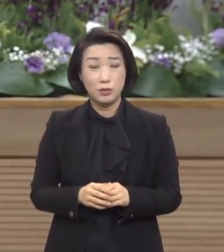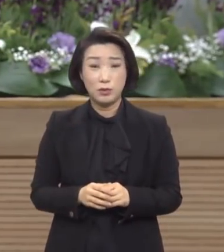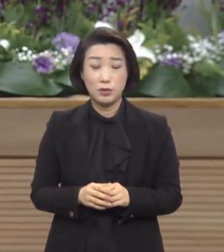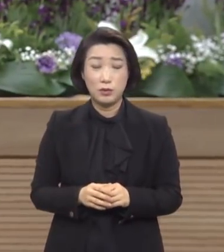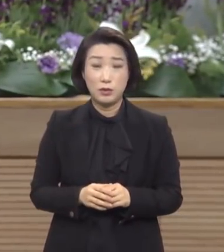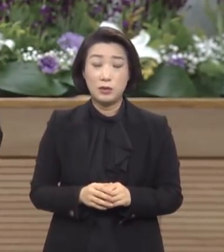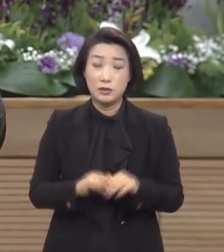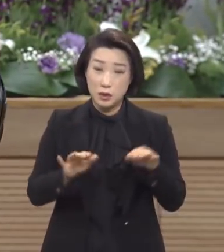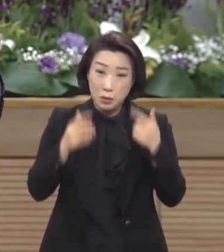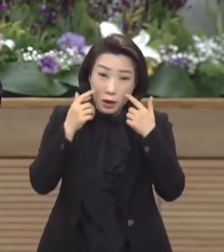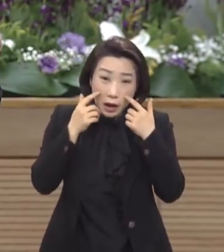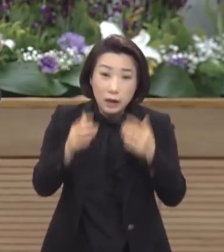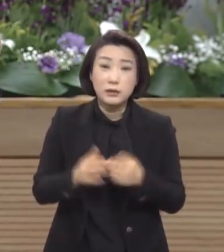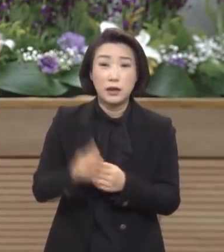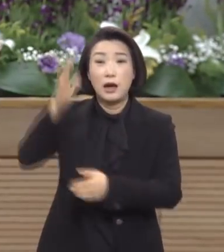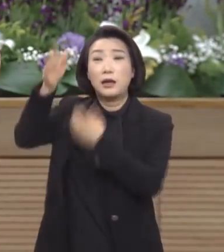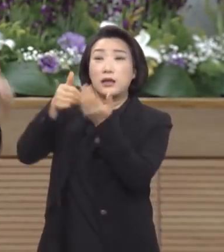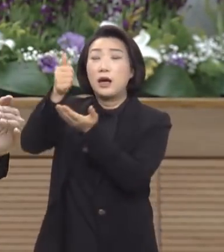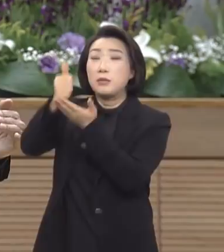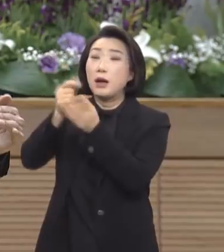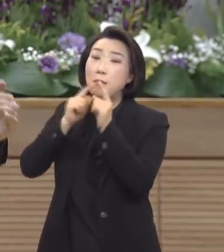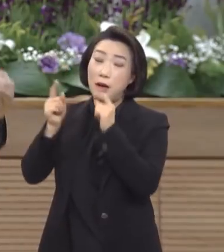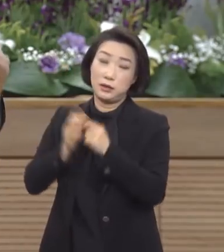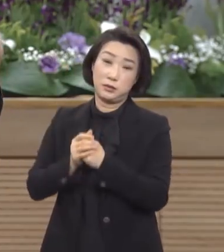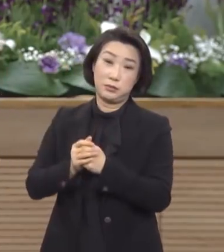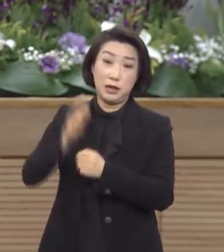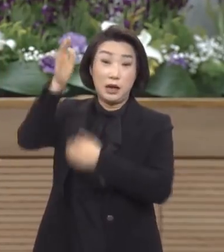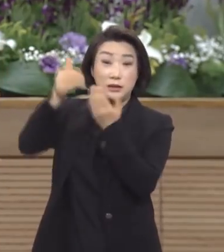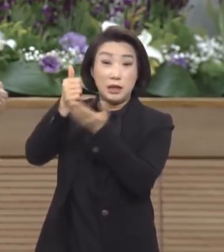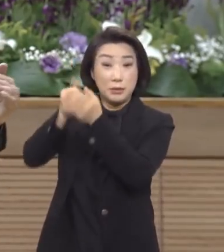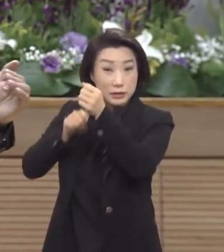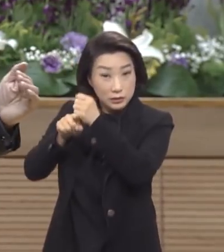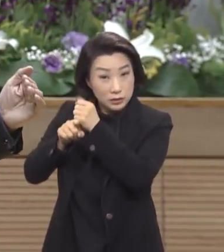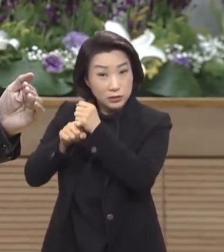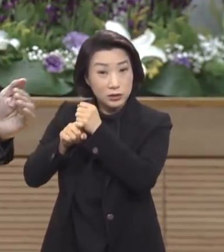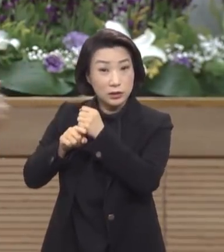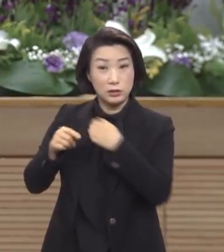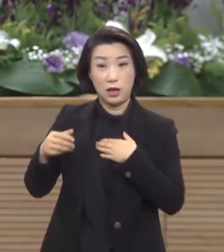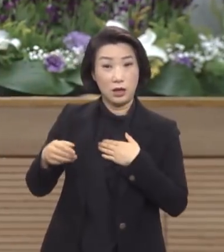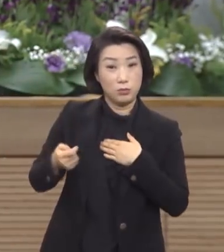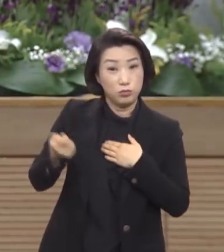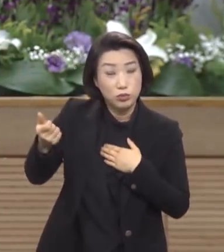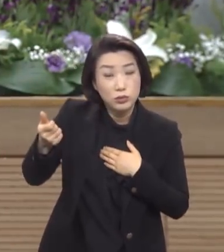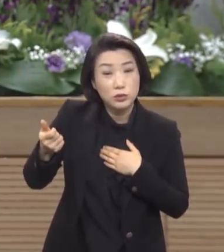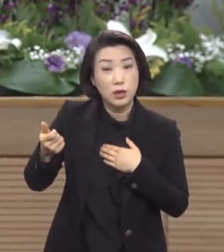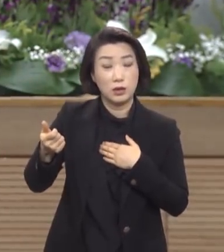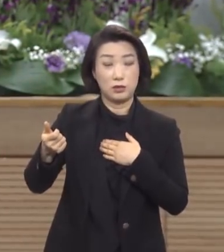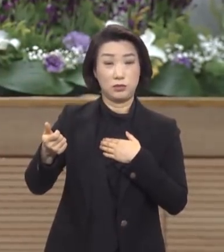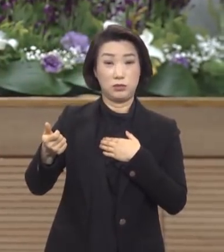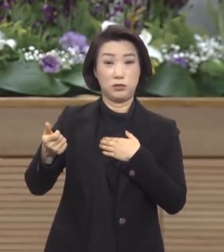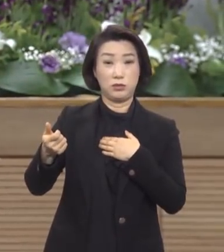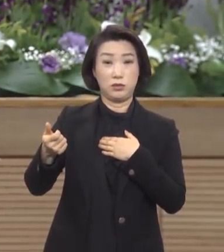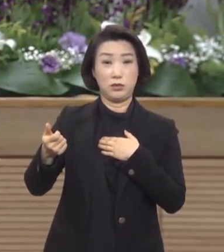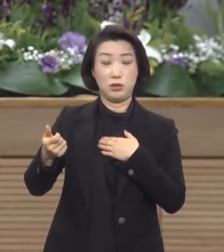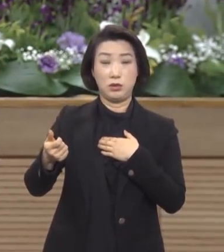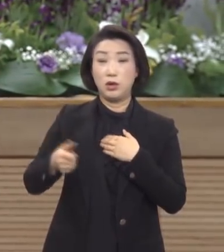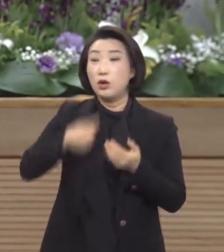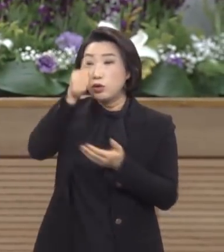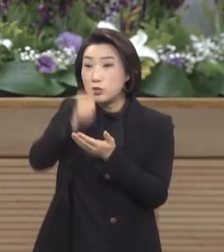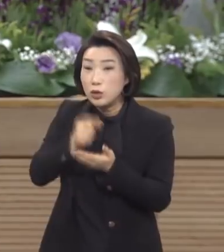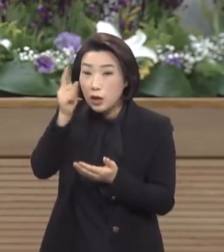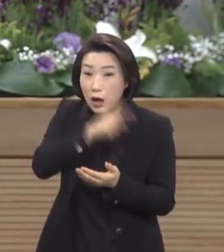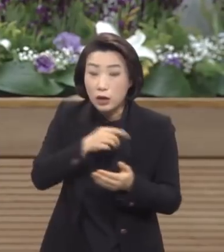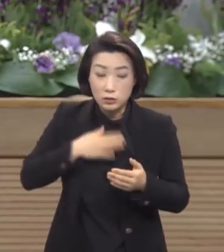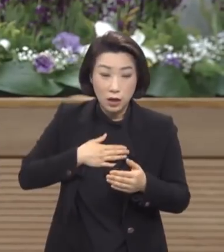분명히 하나님의 말씀과 하나님의 뜻을 무시하고 그런